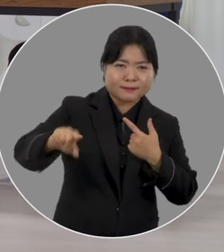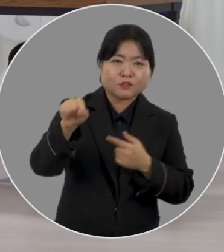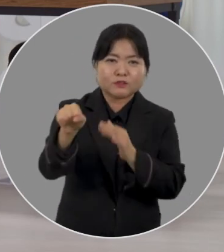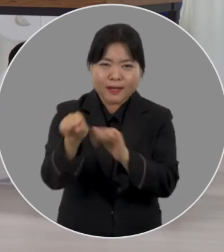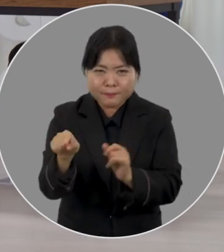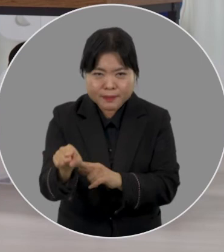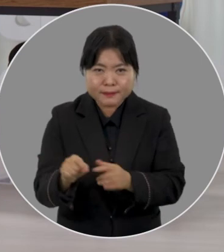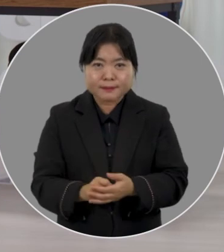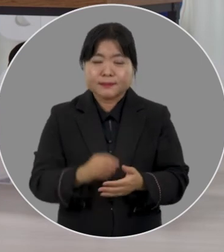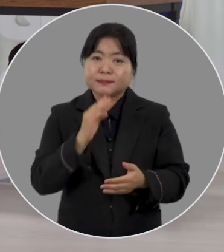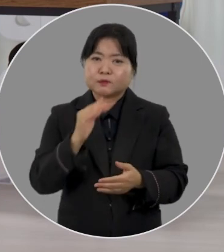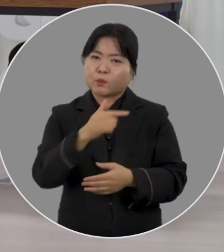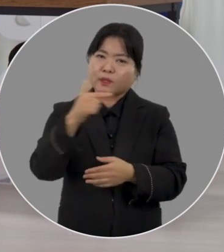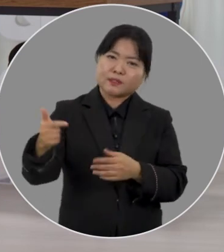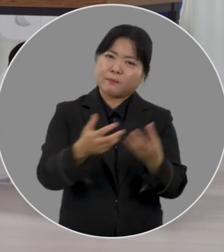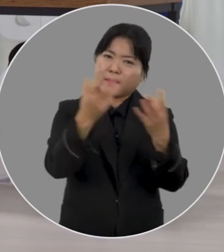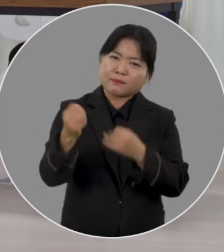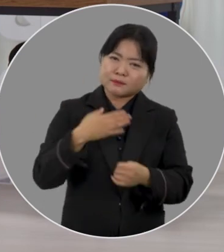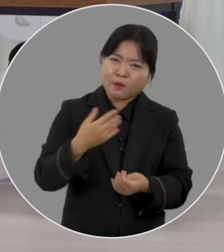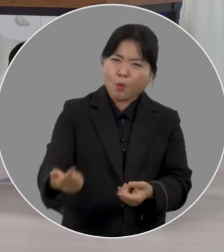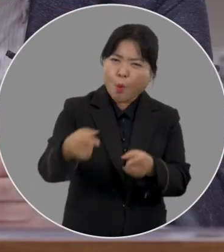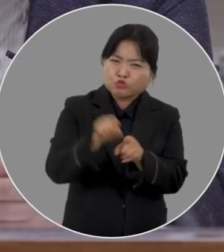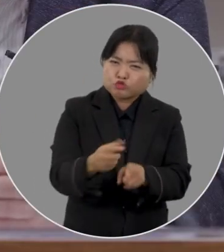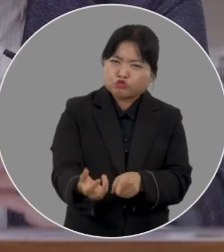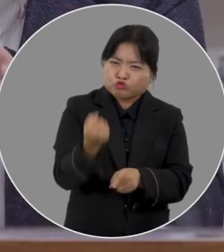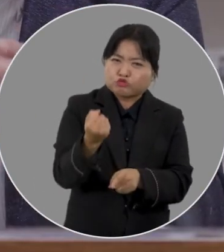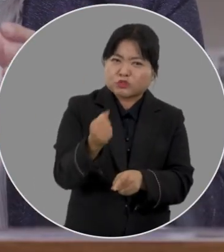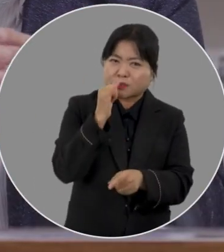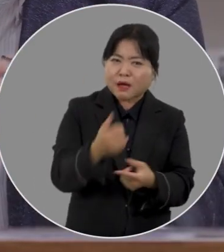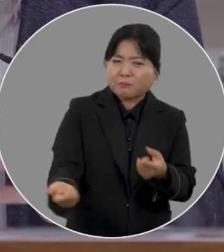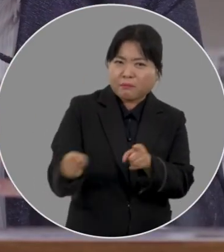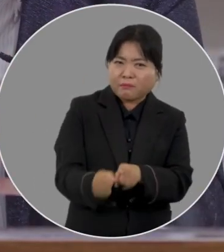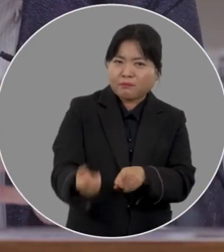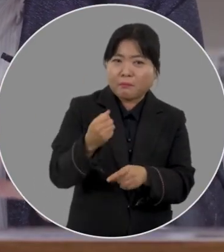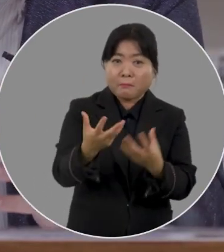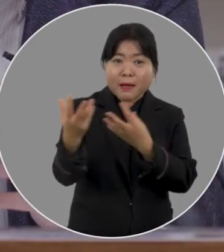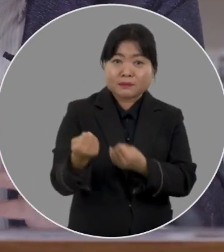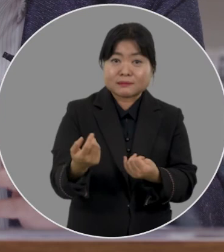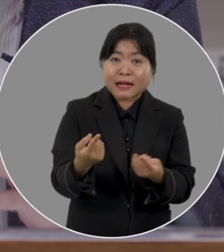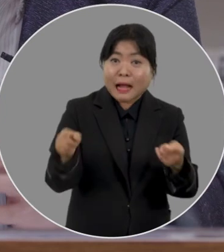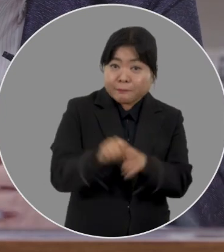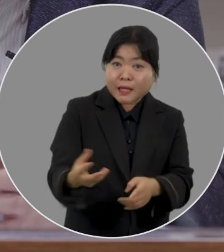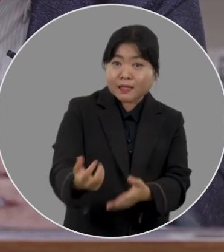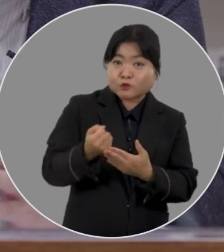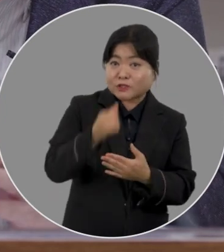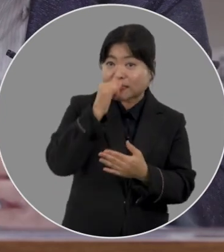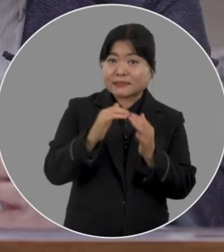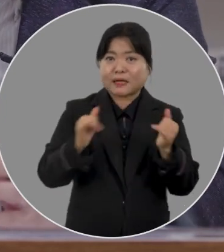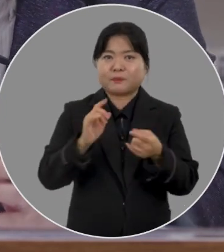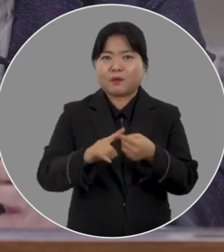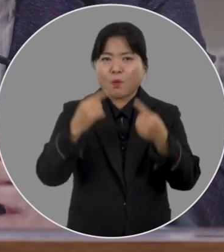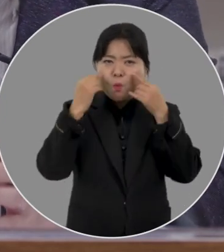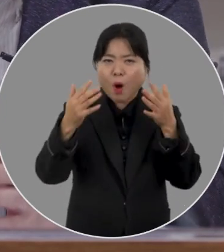사람이 실제로 굉장히 많은 것을 나와 공유하고 있다는 것. 우리는 많은 것을 공유하고 있는 사람들이라는 거에 대한 어떤